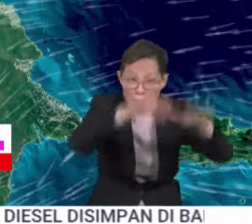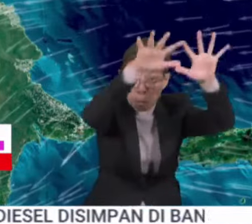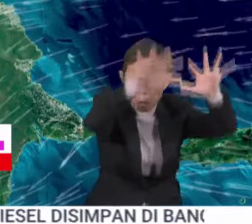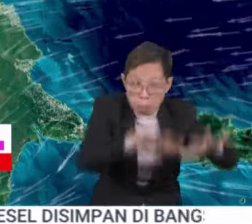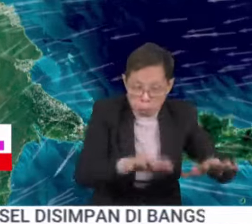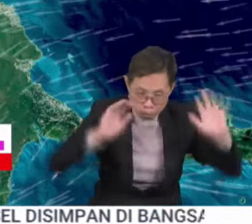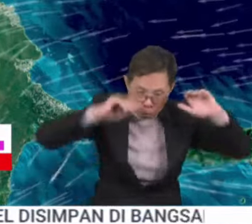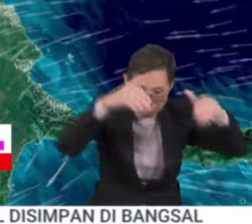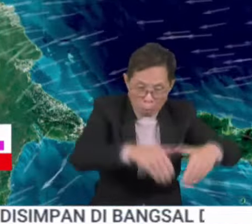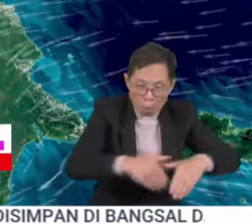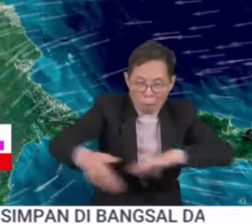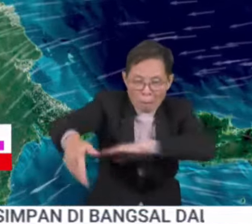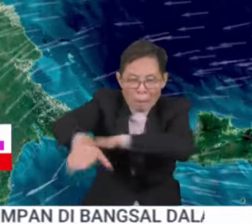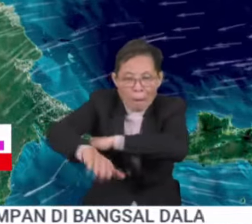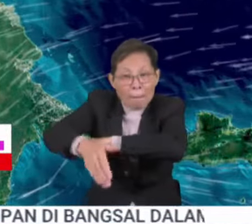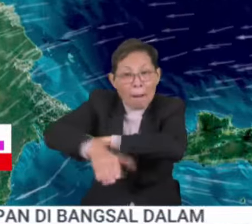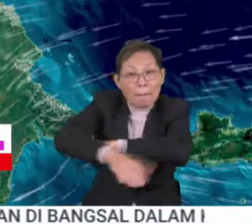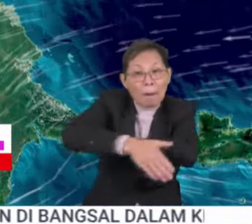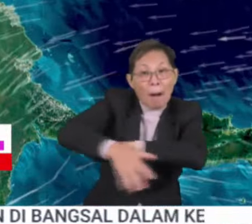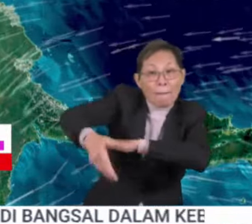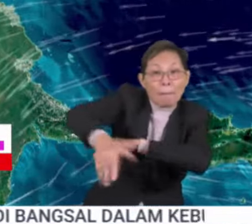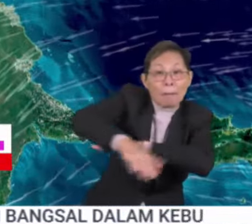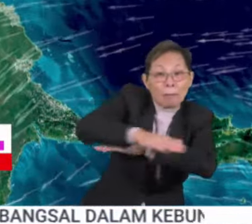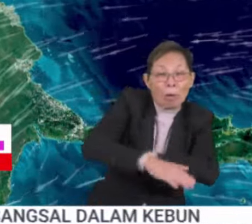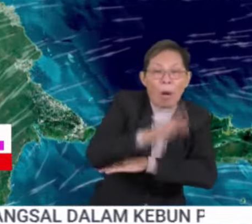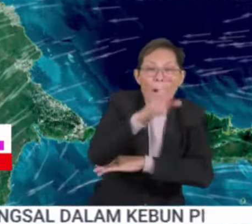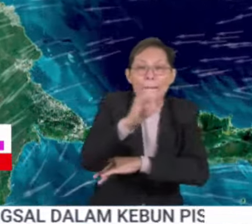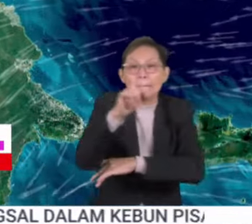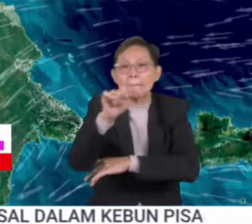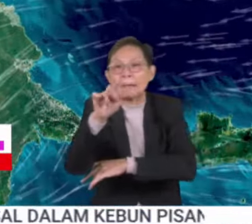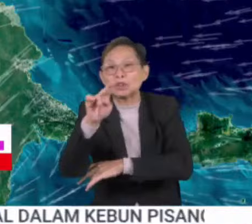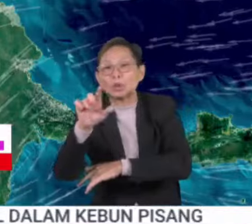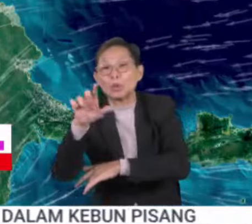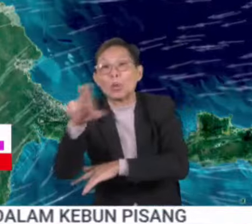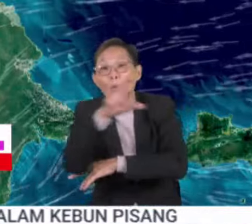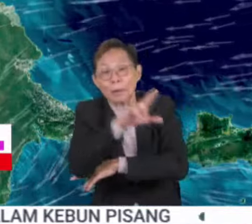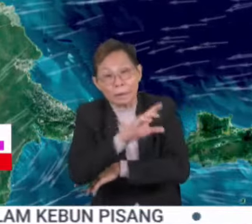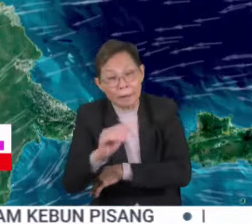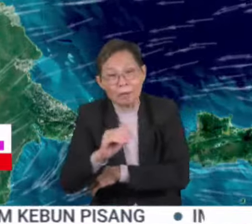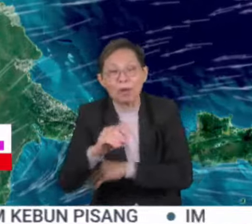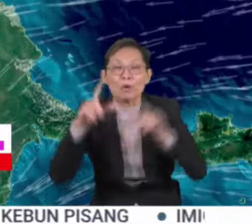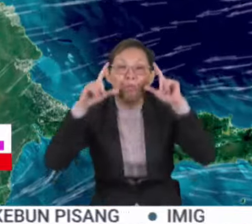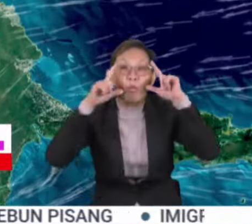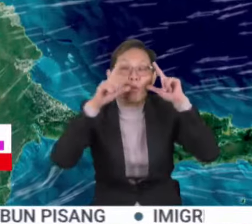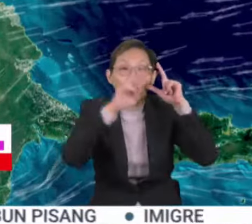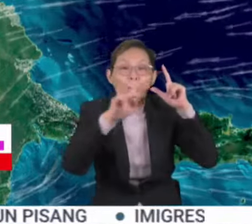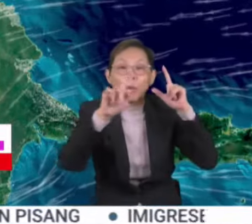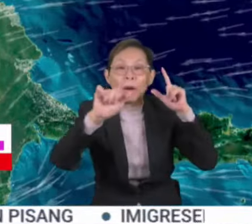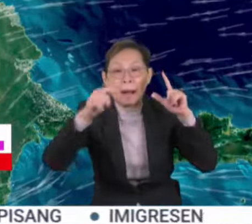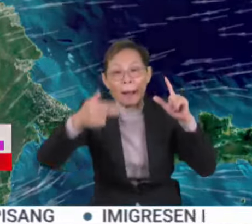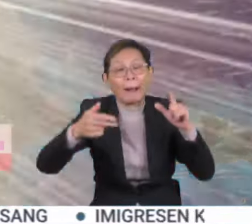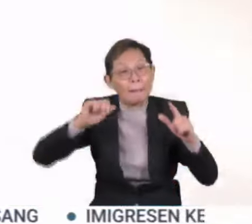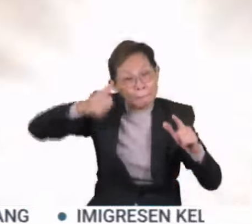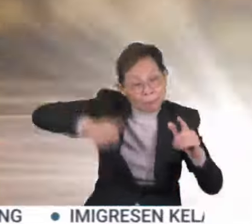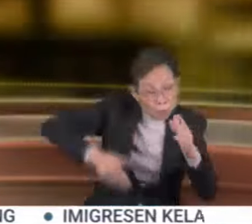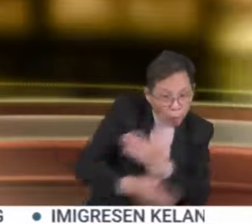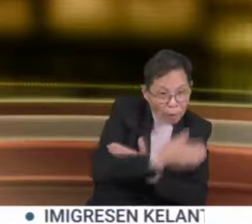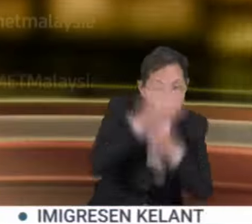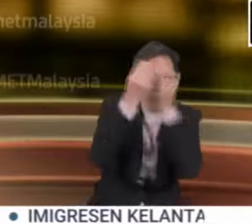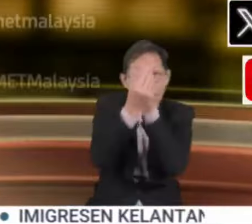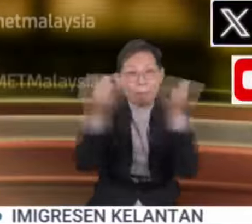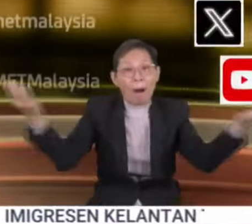sekitar pesisir pantai yang melibatkan bahagian Bintulu dan juga di bahagian Mukah pada besok pagi. Baik, ini sahaja laporan cuaca yang dapat